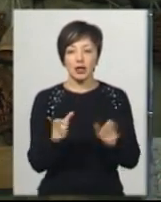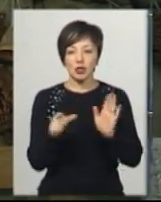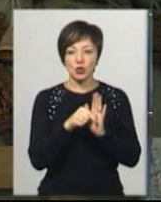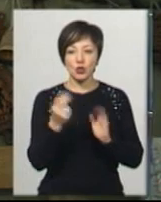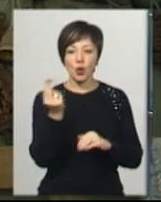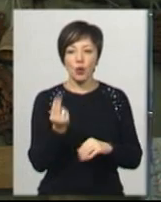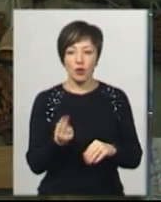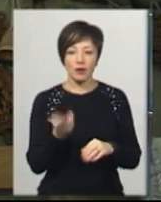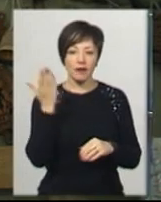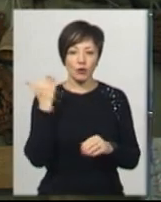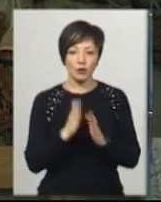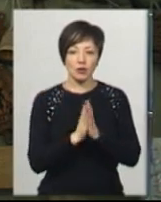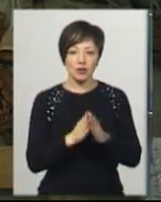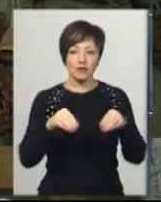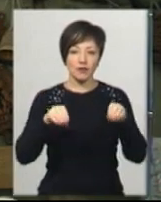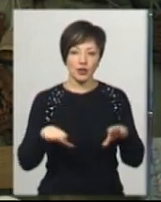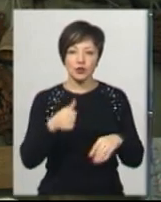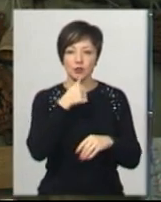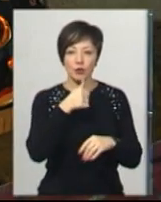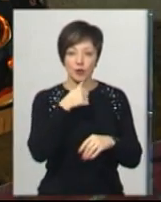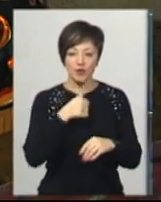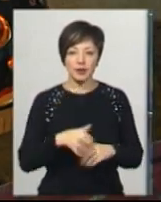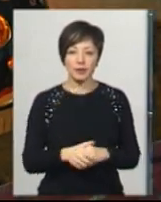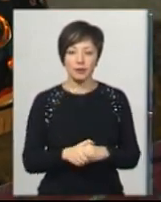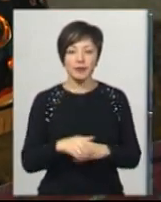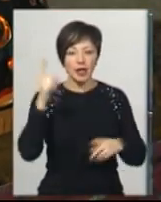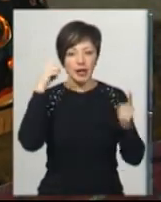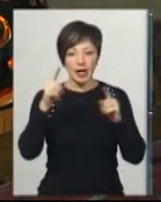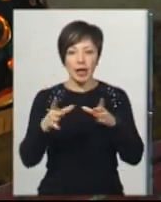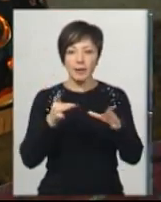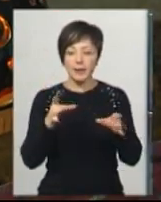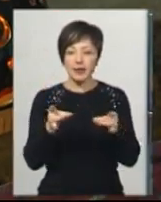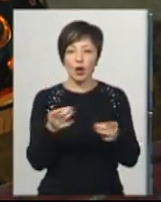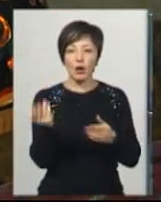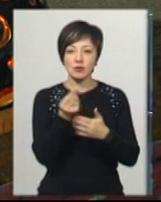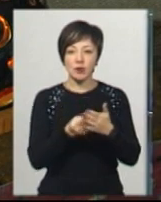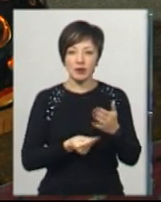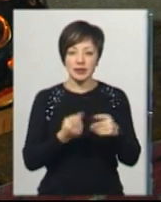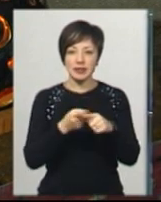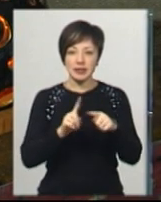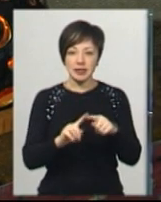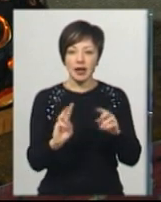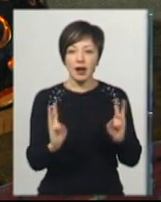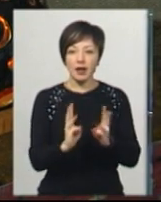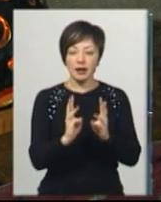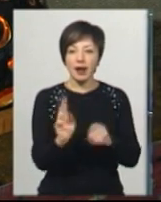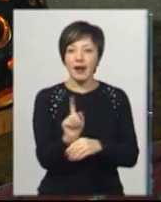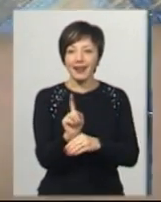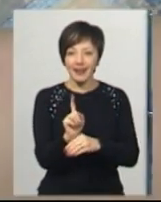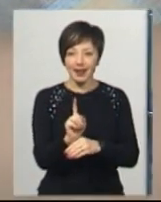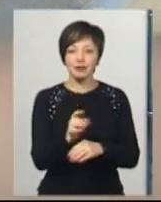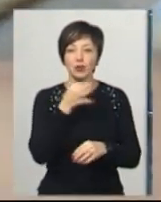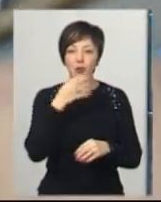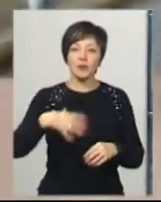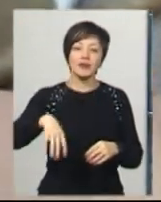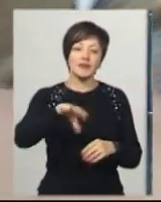давно просили, і ось ми вирішили спробувати. Ідея ліпити і розфарбовувати глиняні ліхтарі, розповідає Олена Шевчук, сподобалася всім в